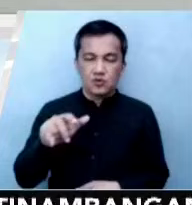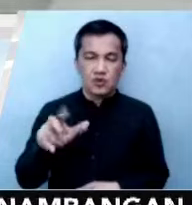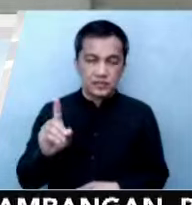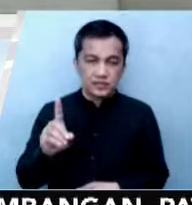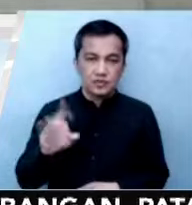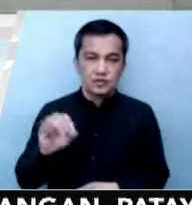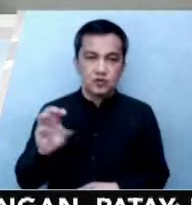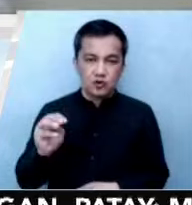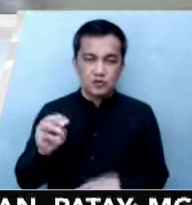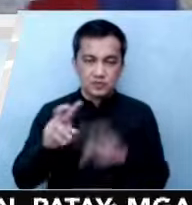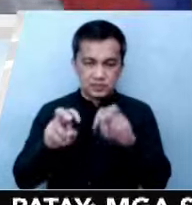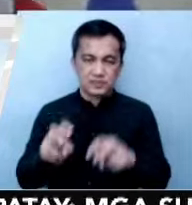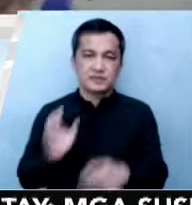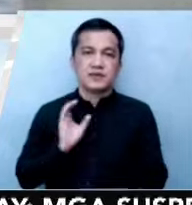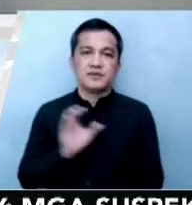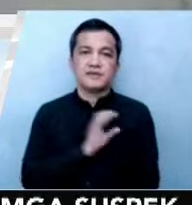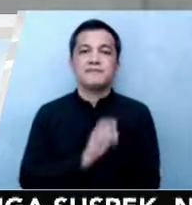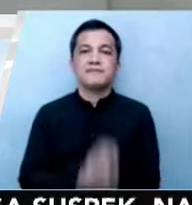ng Kamara.